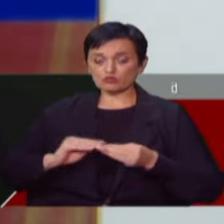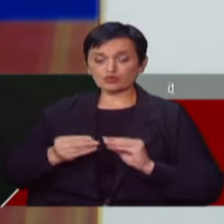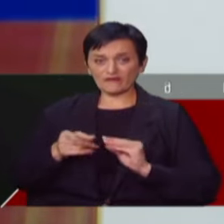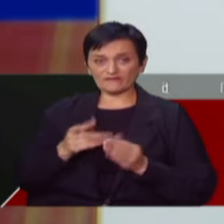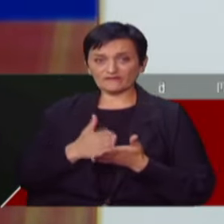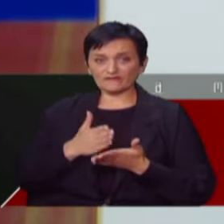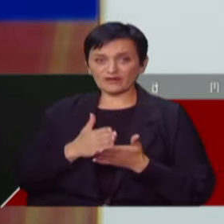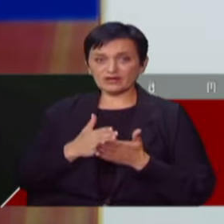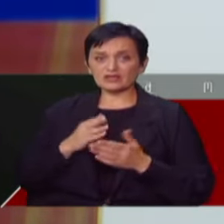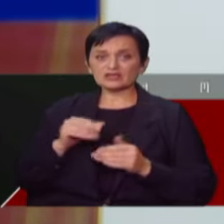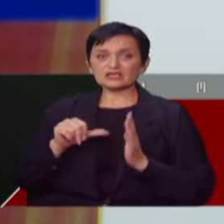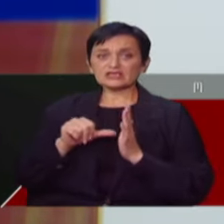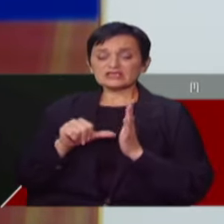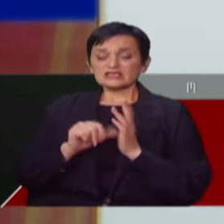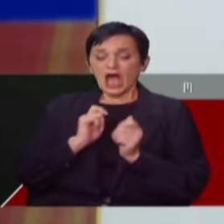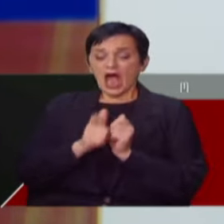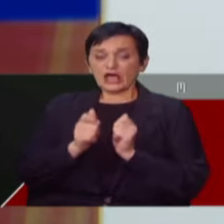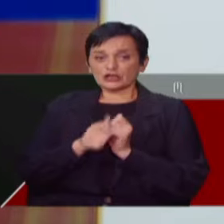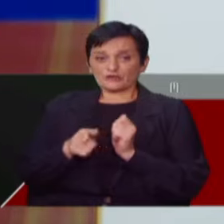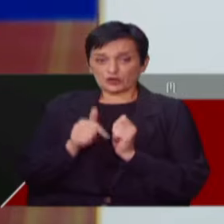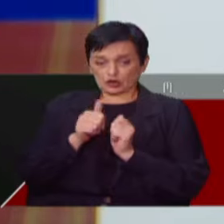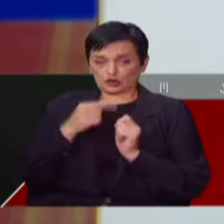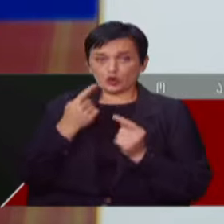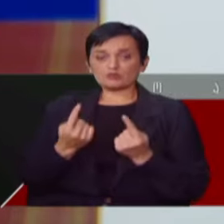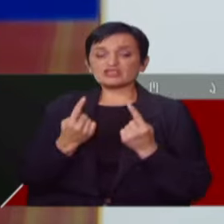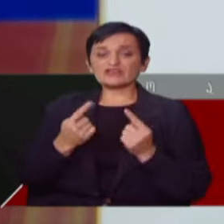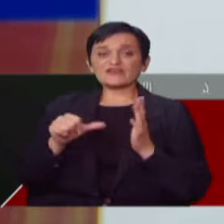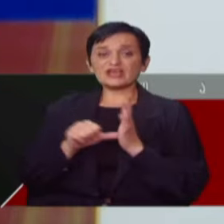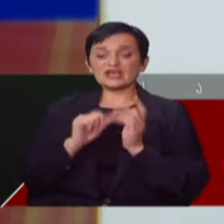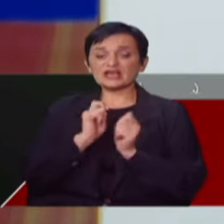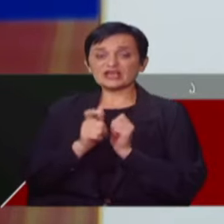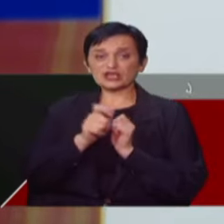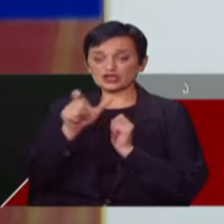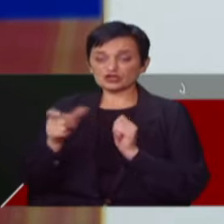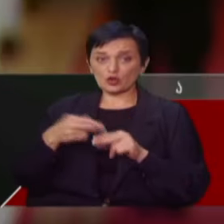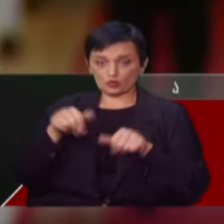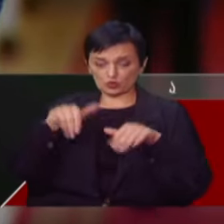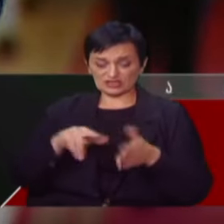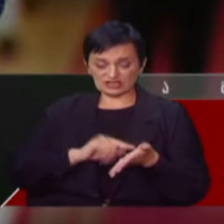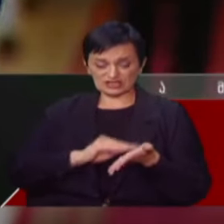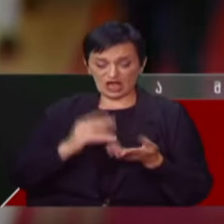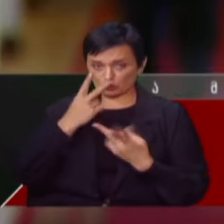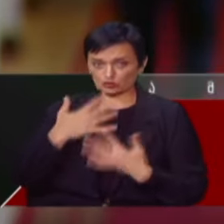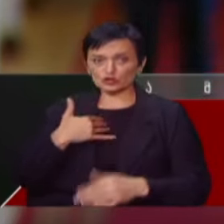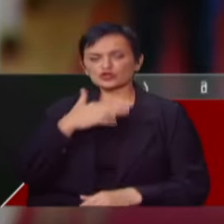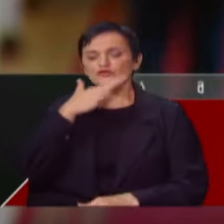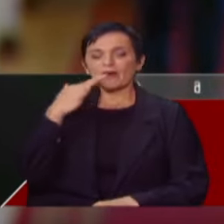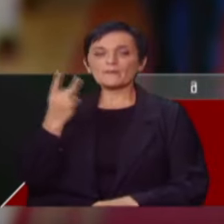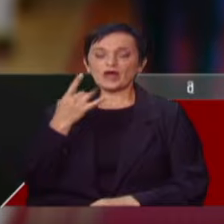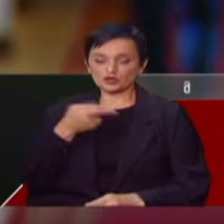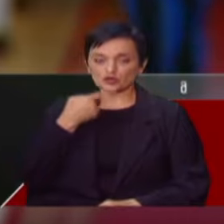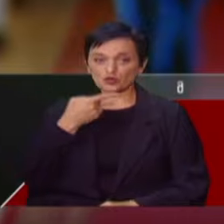არის მათ შორის საინვესტიციო კლიმატისთვის და დიდ მსხვილი ინვესტორებისთვის ეს ამ დასკვნაშიც ჩანს. ჩვენ არაერთხელ გვითქვამს,